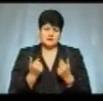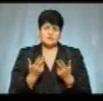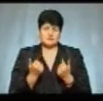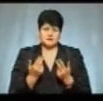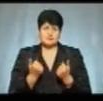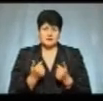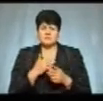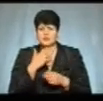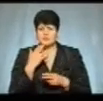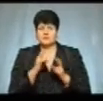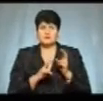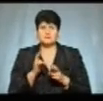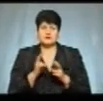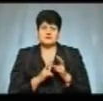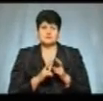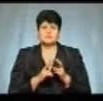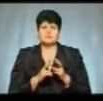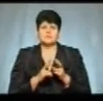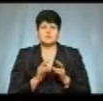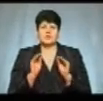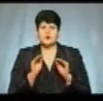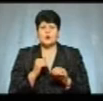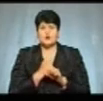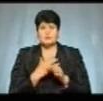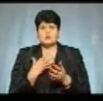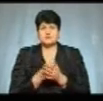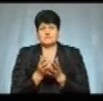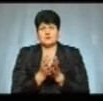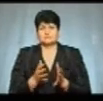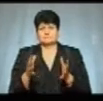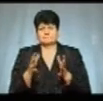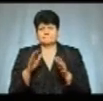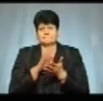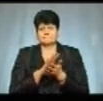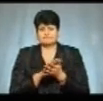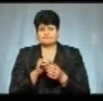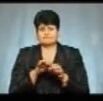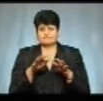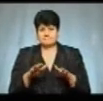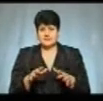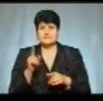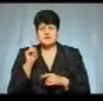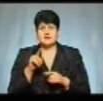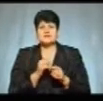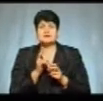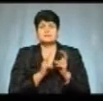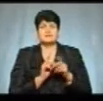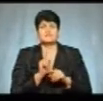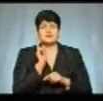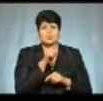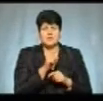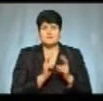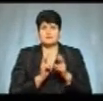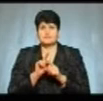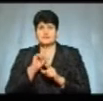таким речам? Багато щоб... підприємств зараз встановлюють свої утилізаційні установки. Тобто ви знаєте, що це підприємство везе туди,